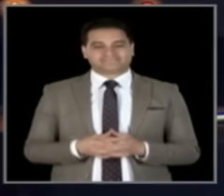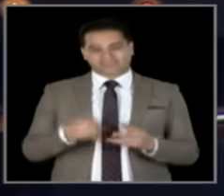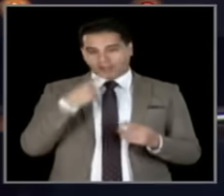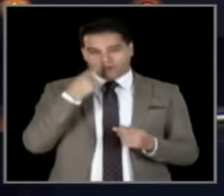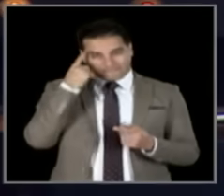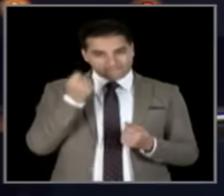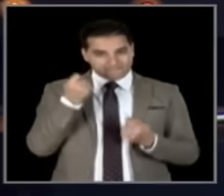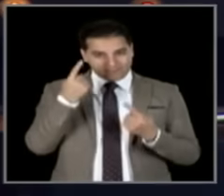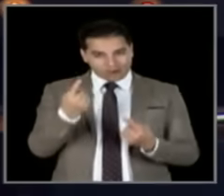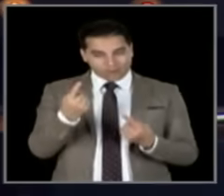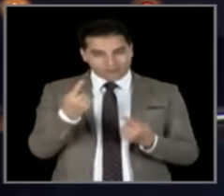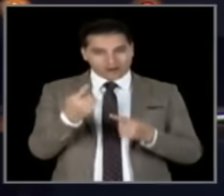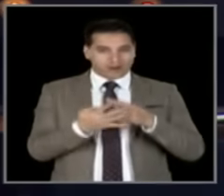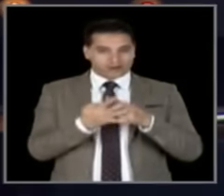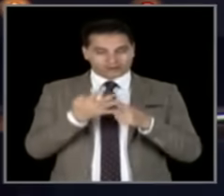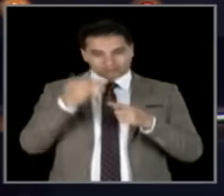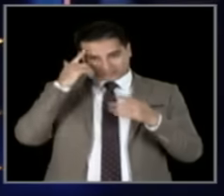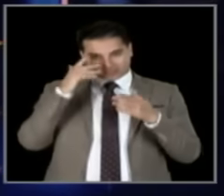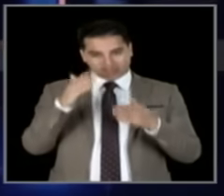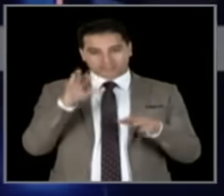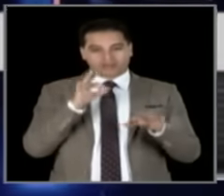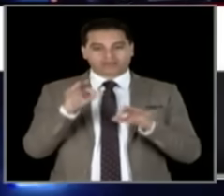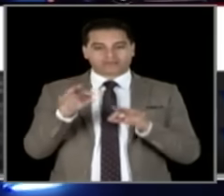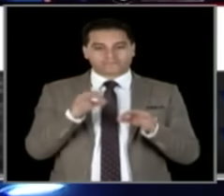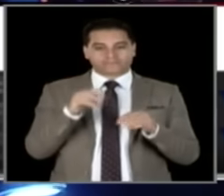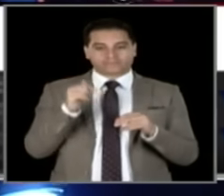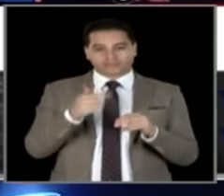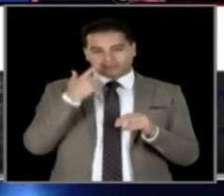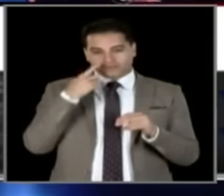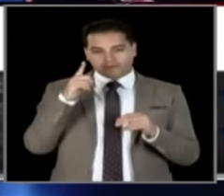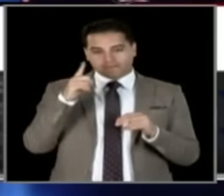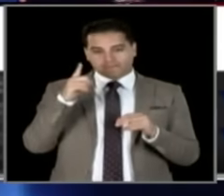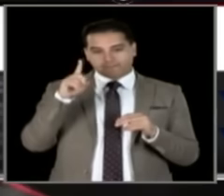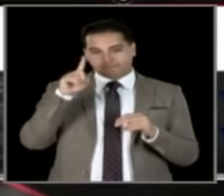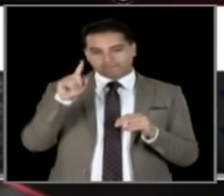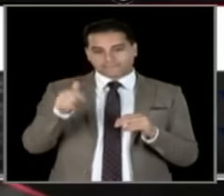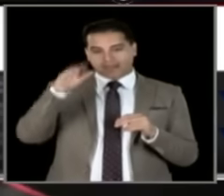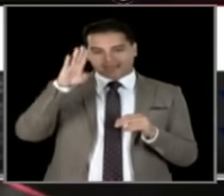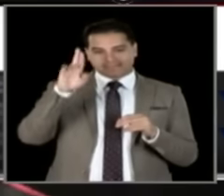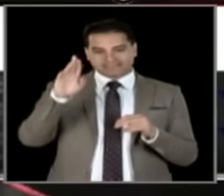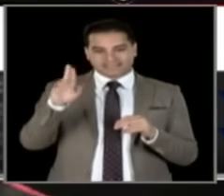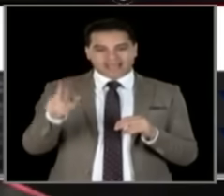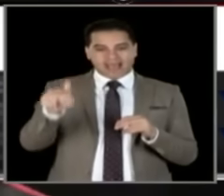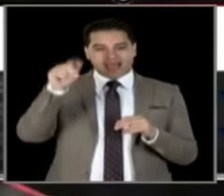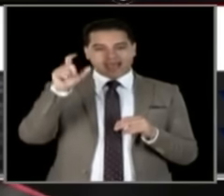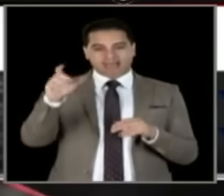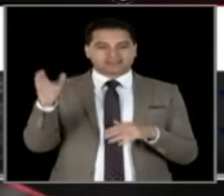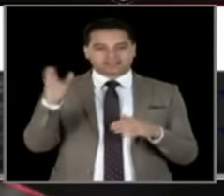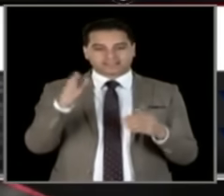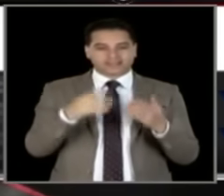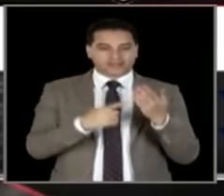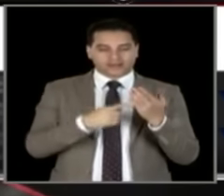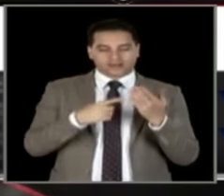هقول معلومة مع الاختيارات، ركزوا. اختياراتنا أربعة: باكستان، كوريا